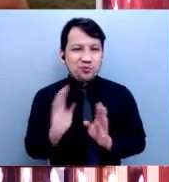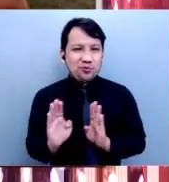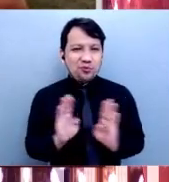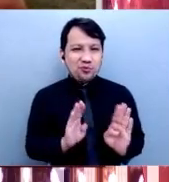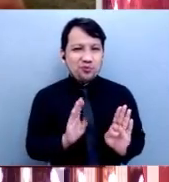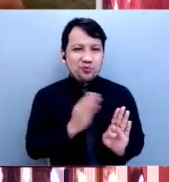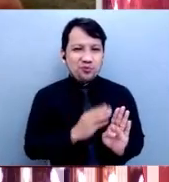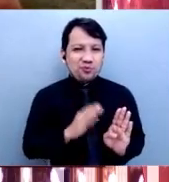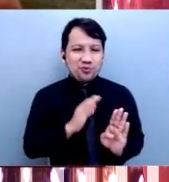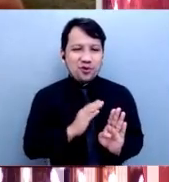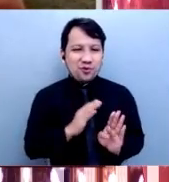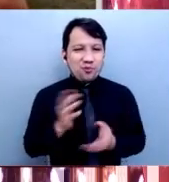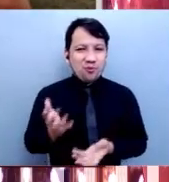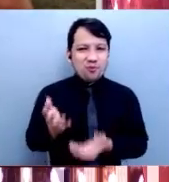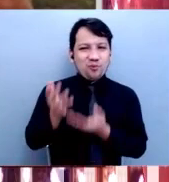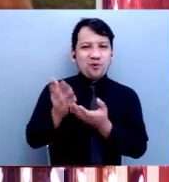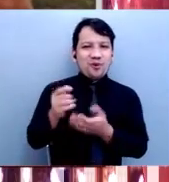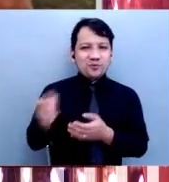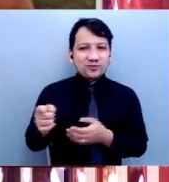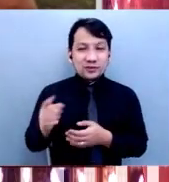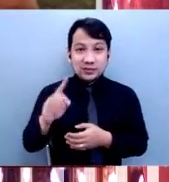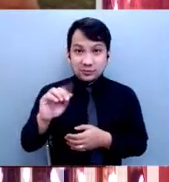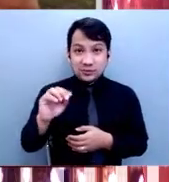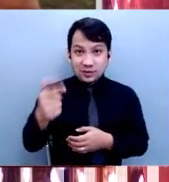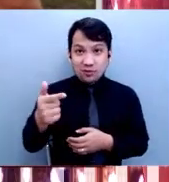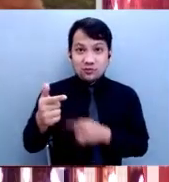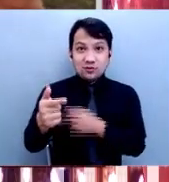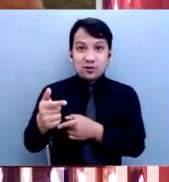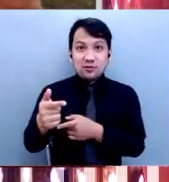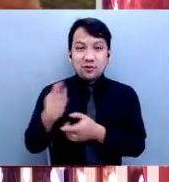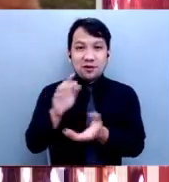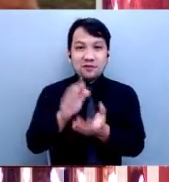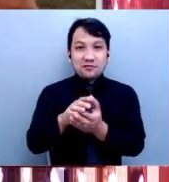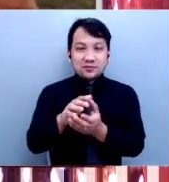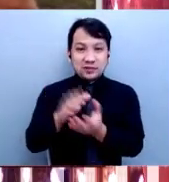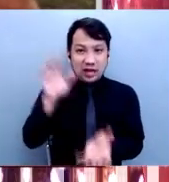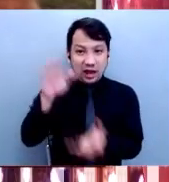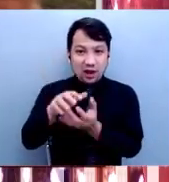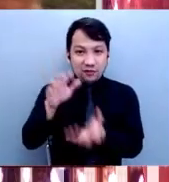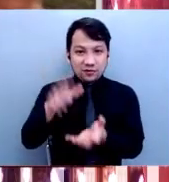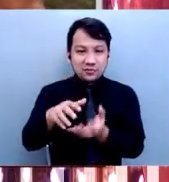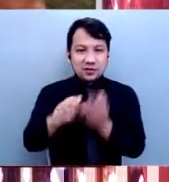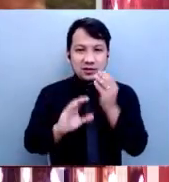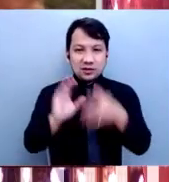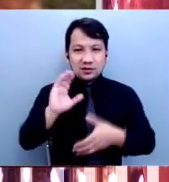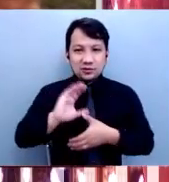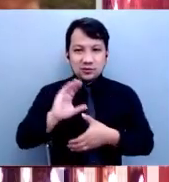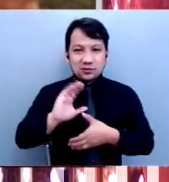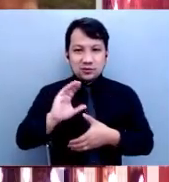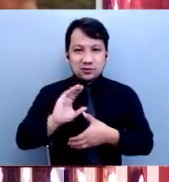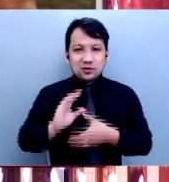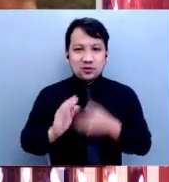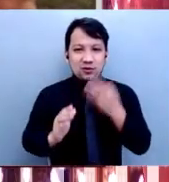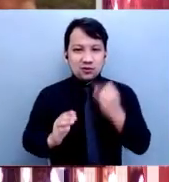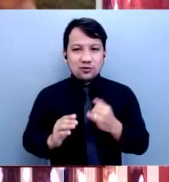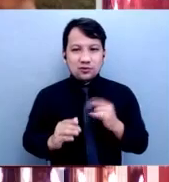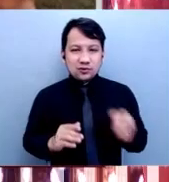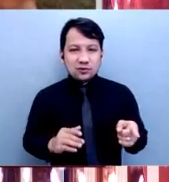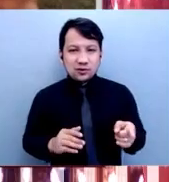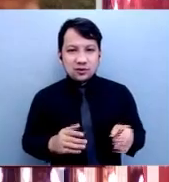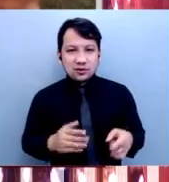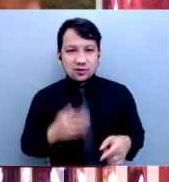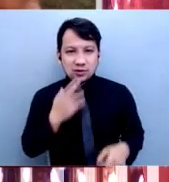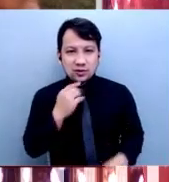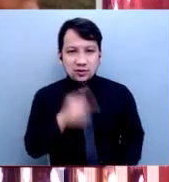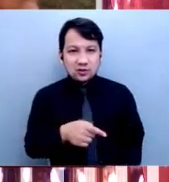Yan pong hinahangaan ng mga netizens sa isang aso na nag-viral sa Caloocan City. Kasi naman, Bok, ang fluffy fur